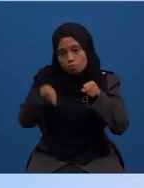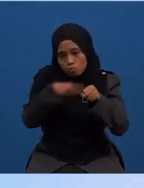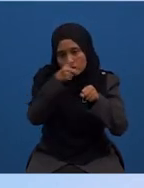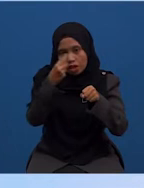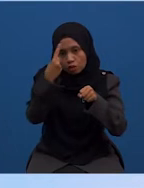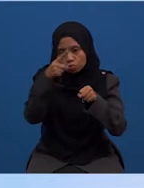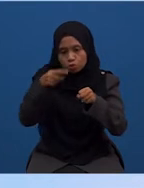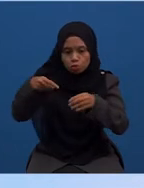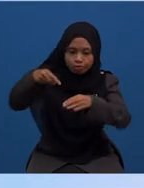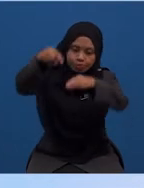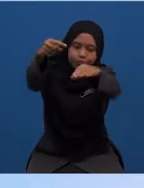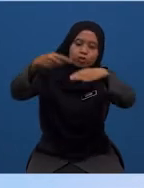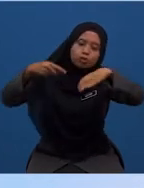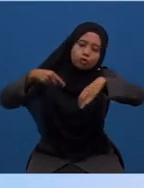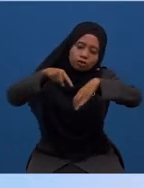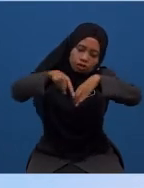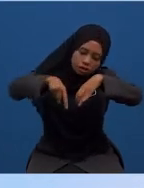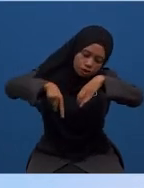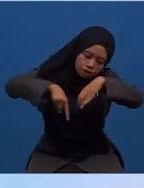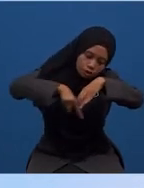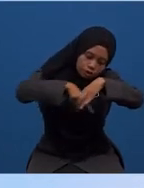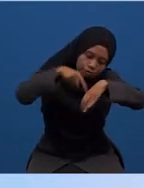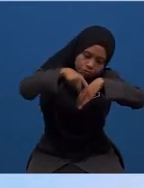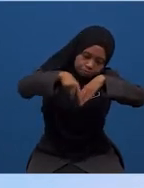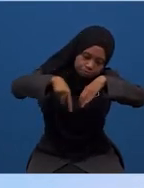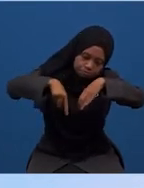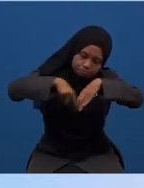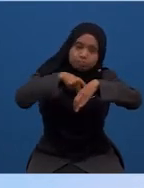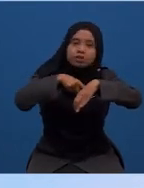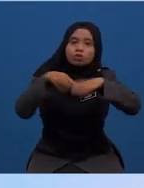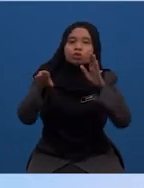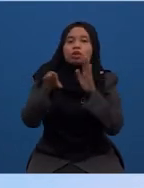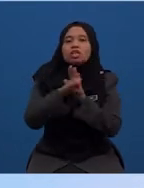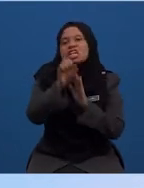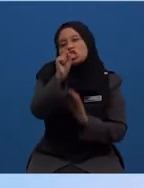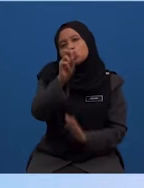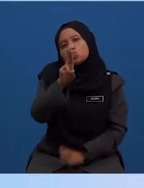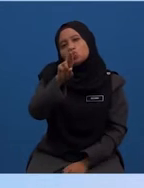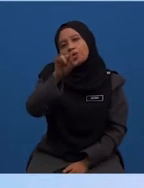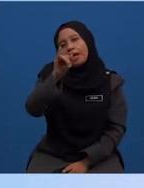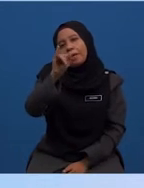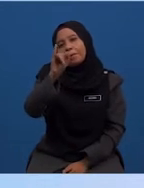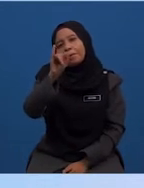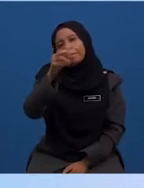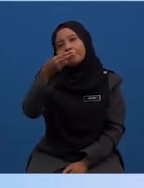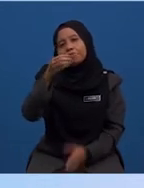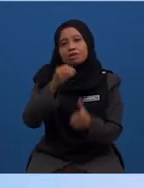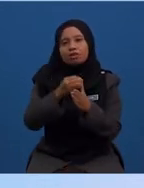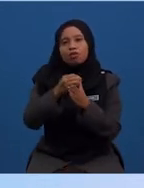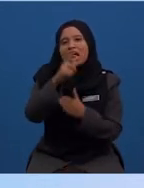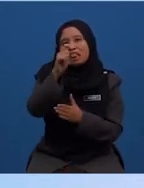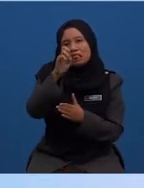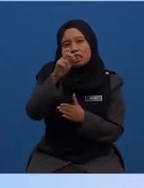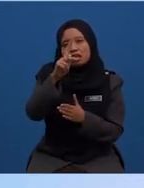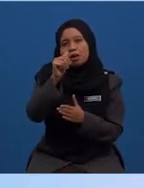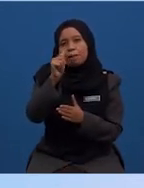untuk disurih. Apa ya surih? Bahasa yang lebih ringkas adalah tekap ya, murid-murid.